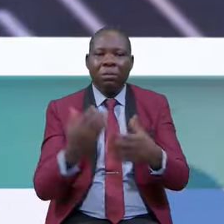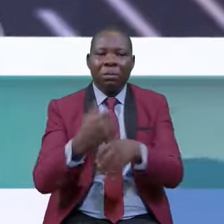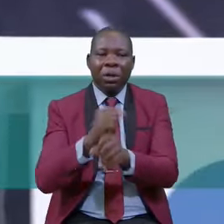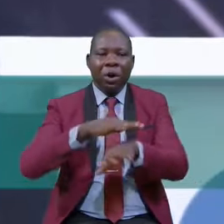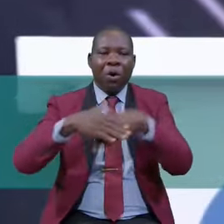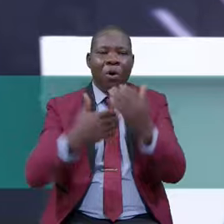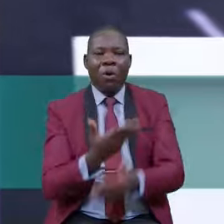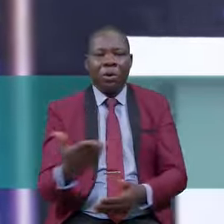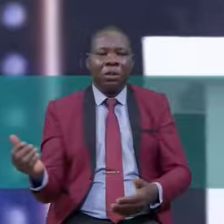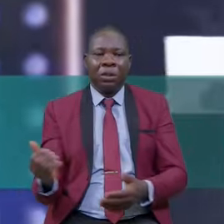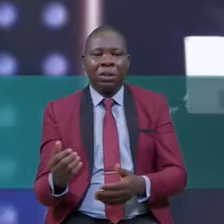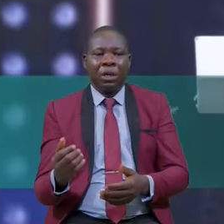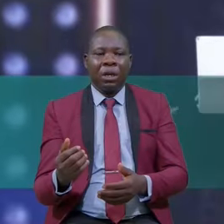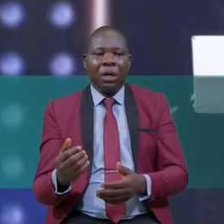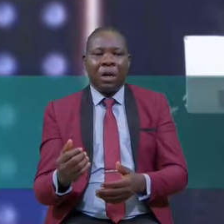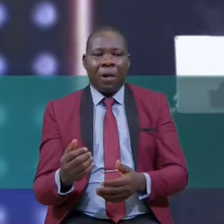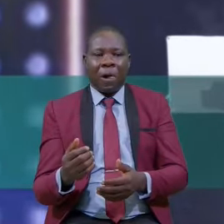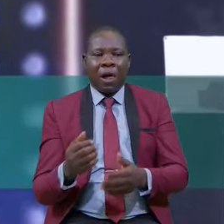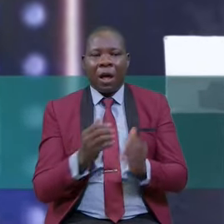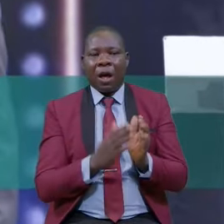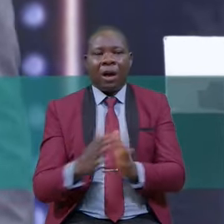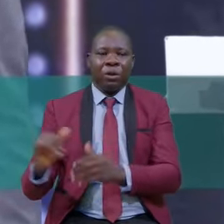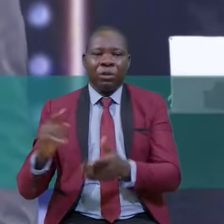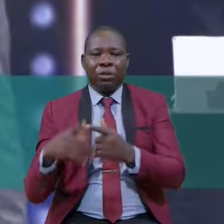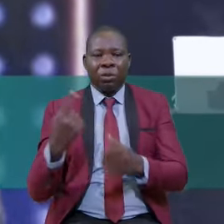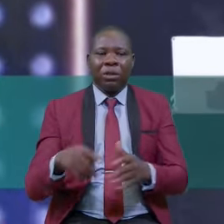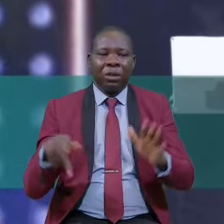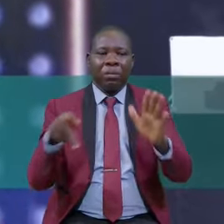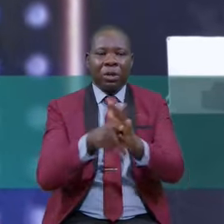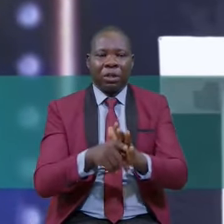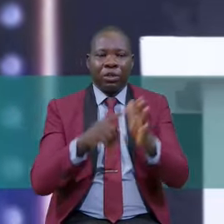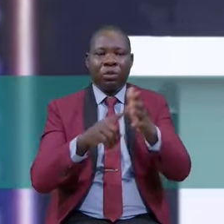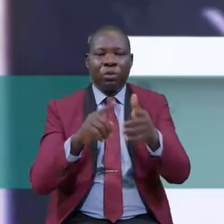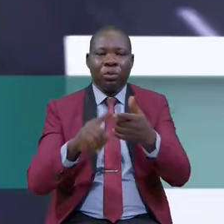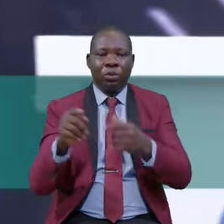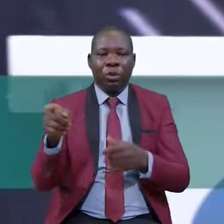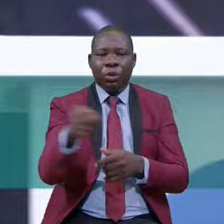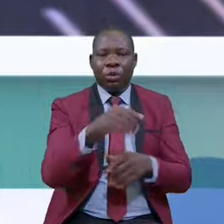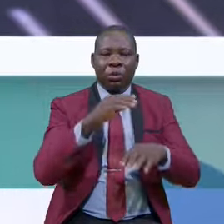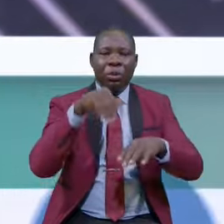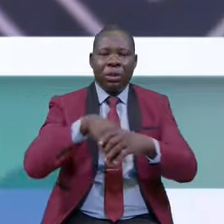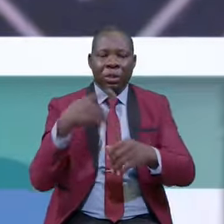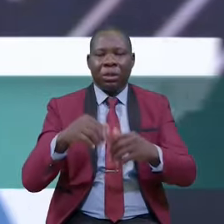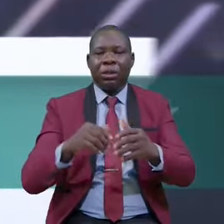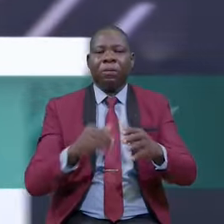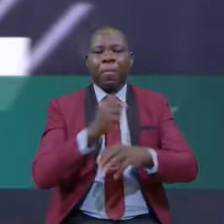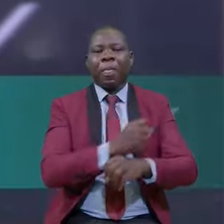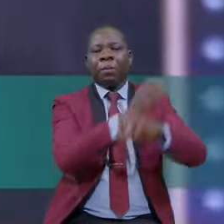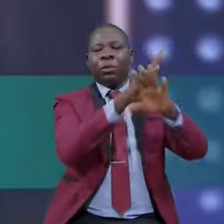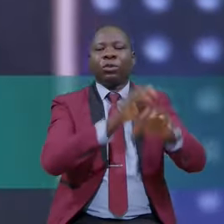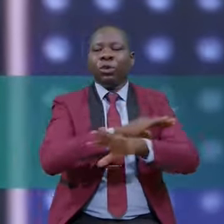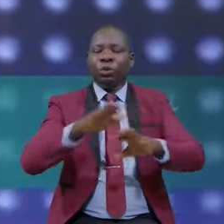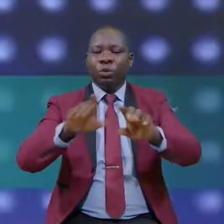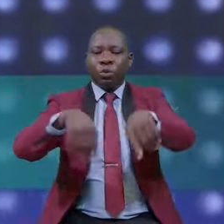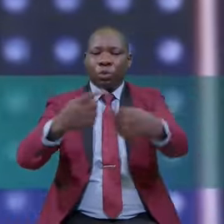pas dans la vallée pour chercher ton modèle. Don't go to the ne va pas chez les gens qui ne sont pas don't go forts. To the people ne va pas